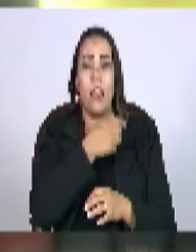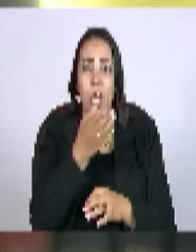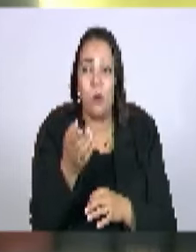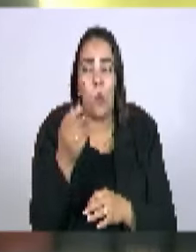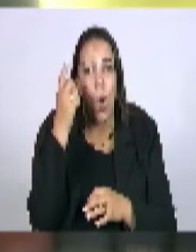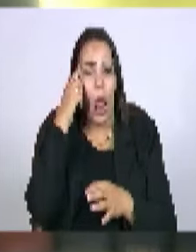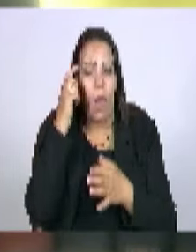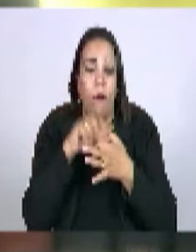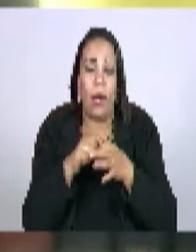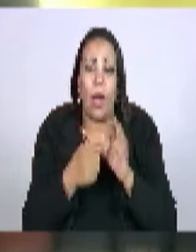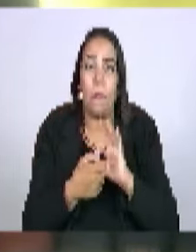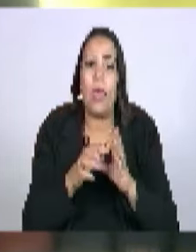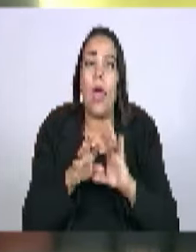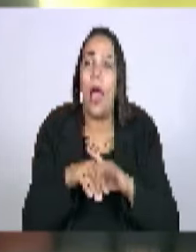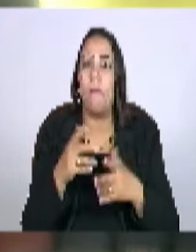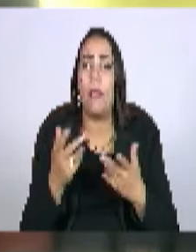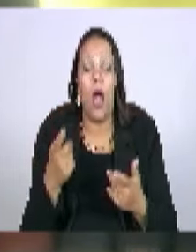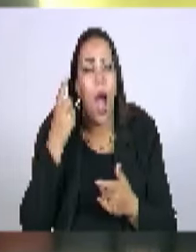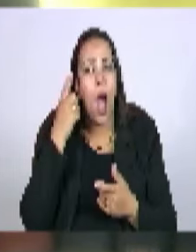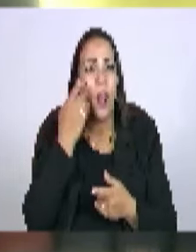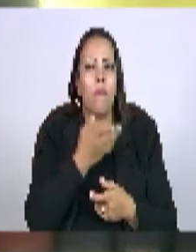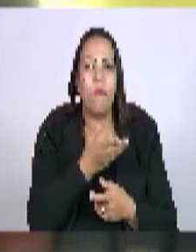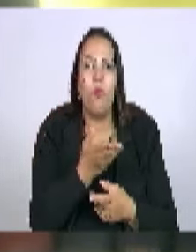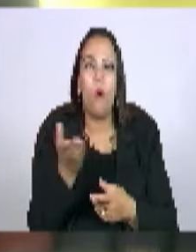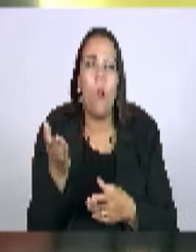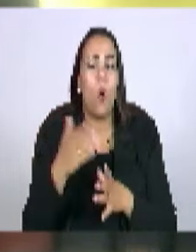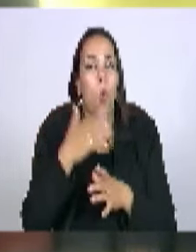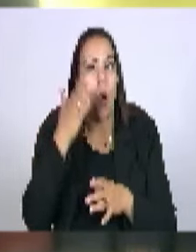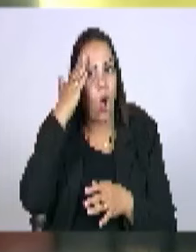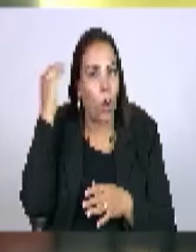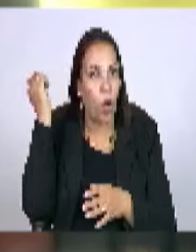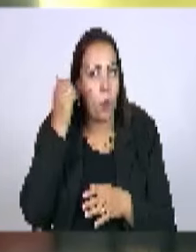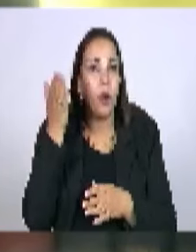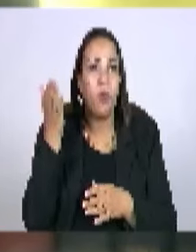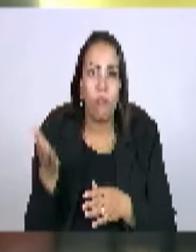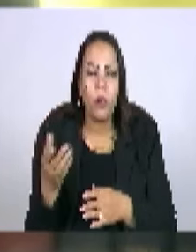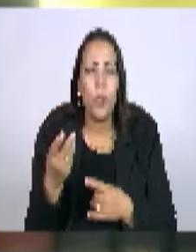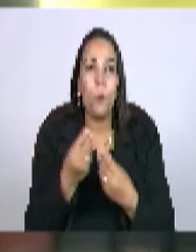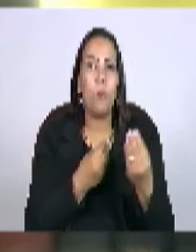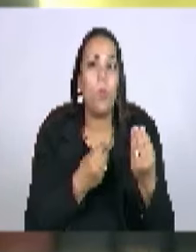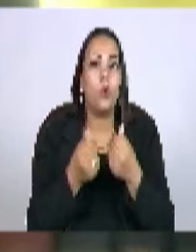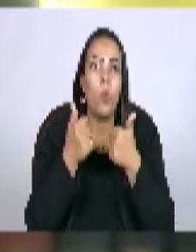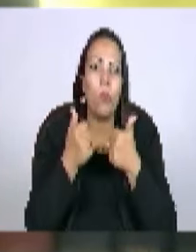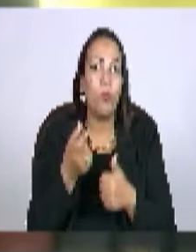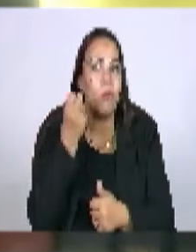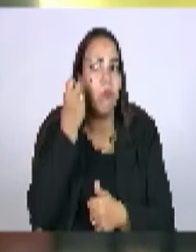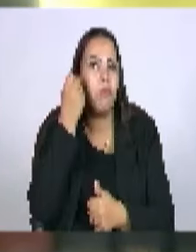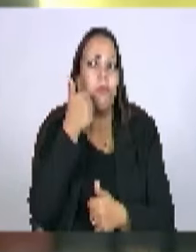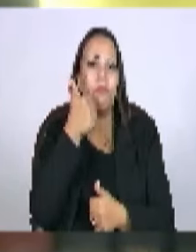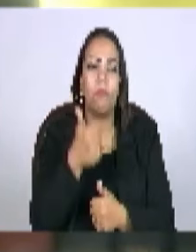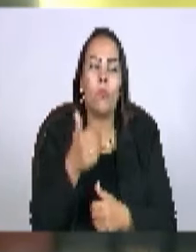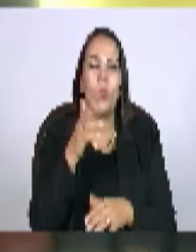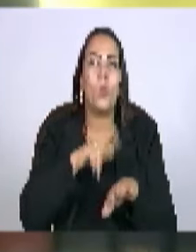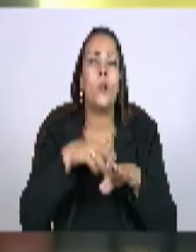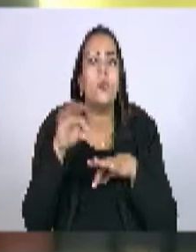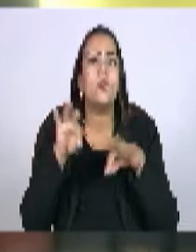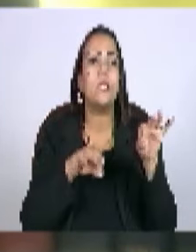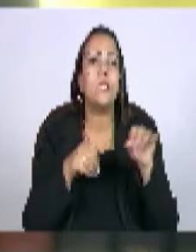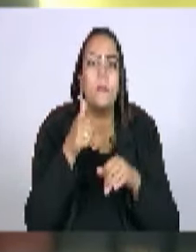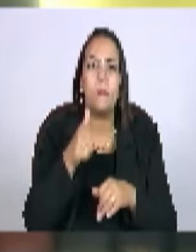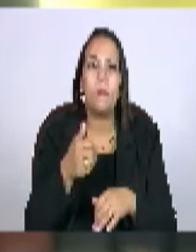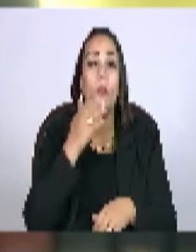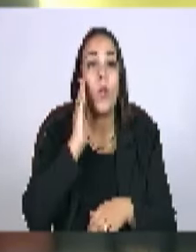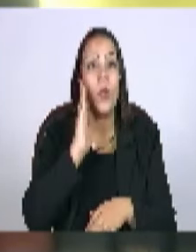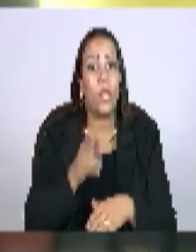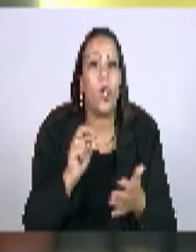الجمعيات بتعمل ايه وعندها الخبره والمشوره والراي والسياسه والقدره على